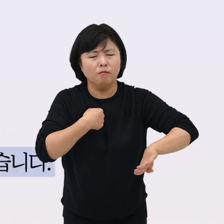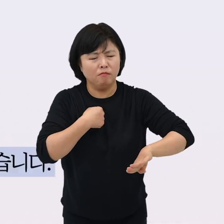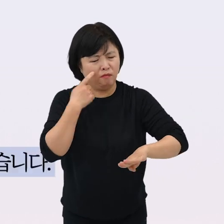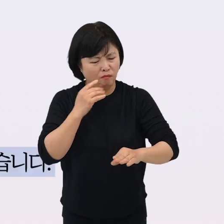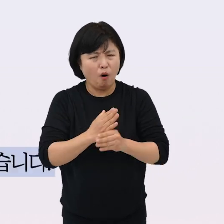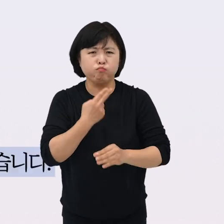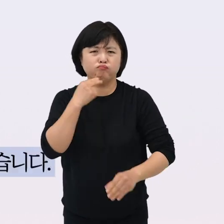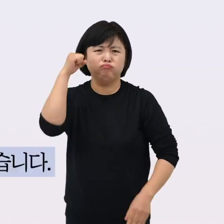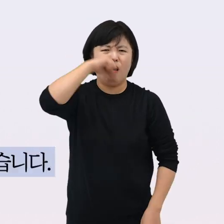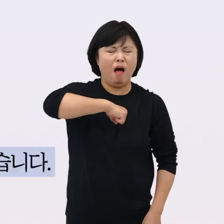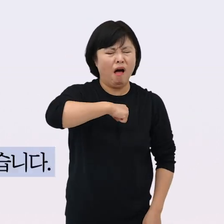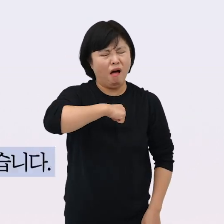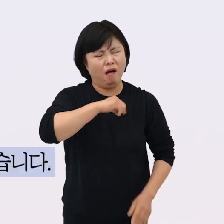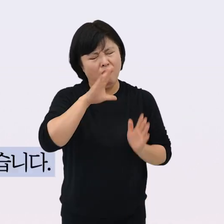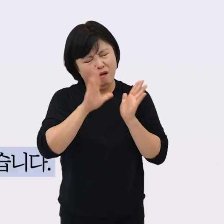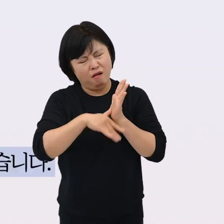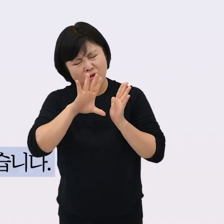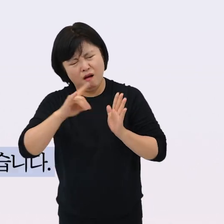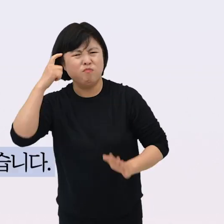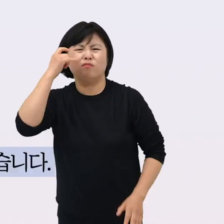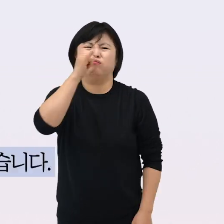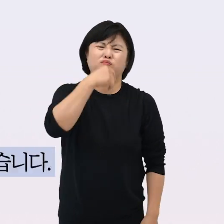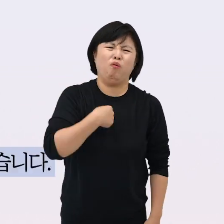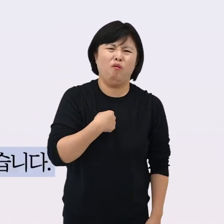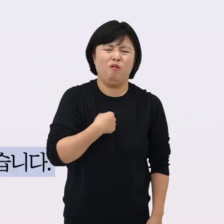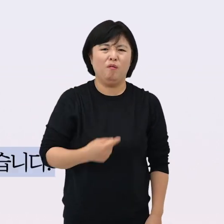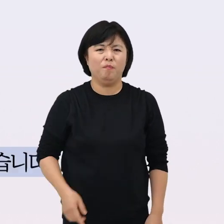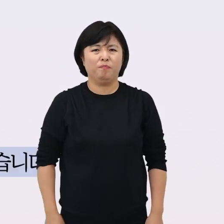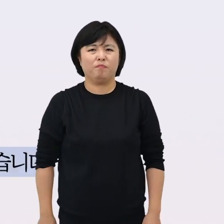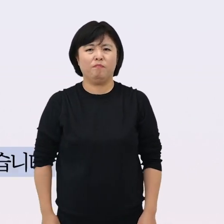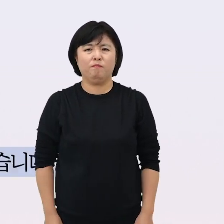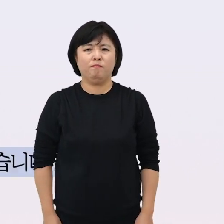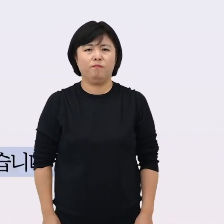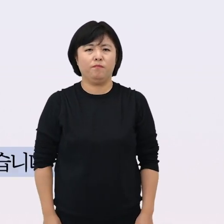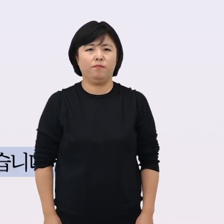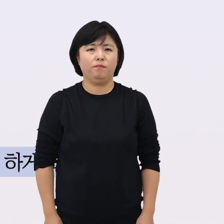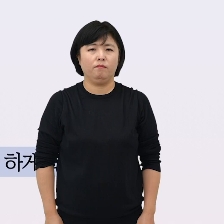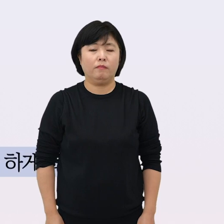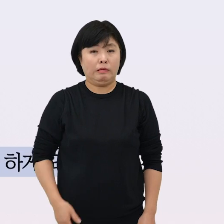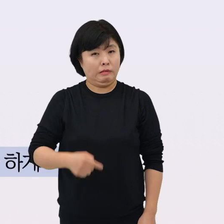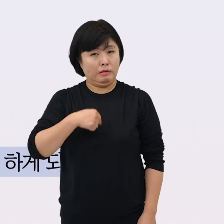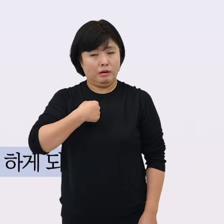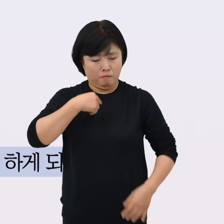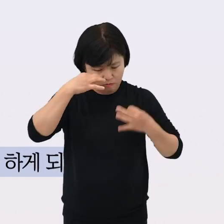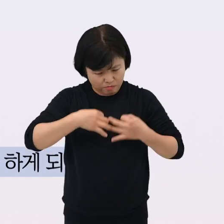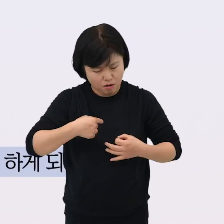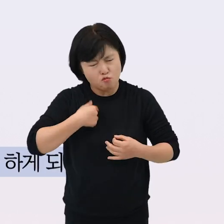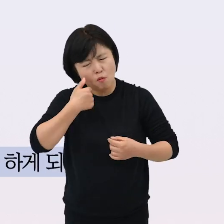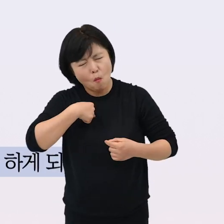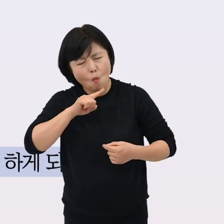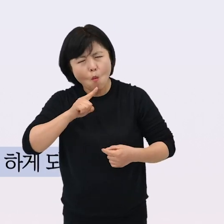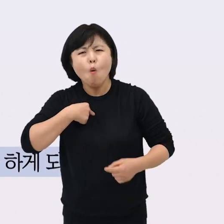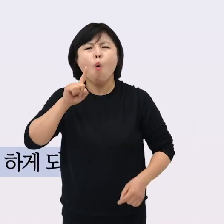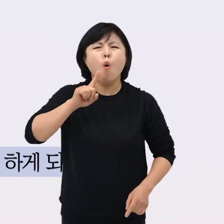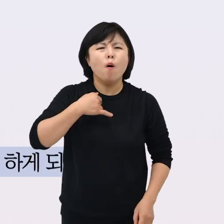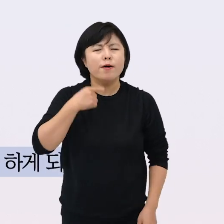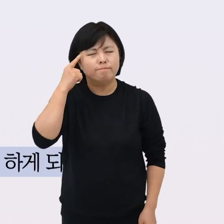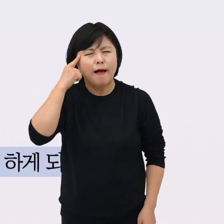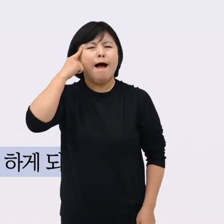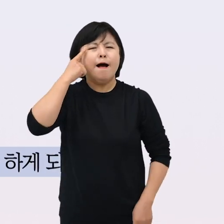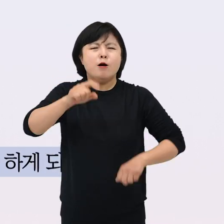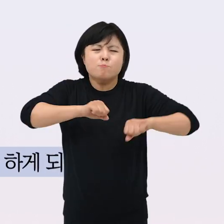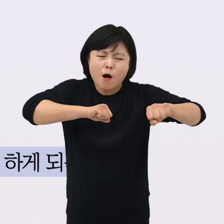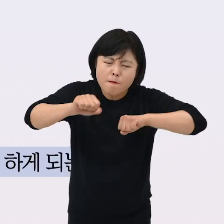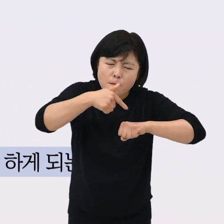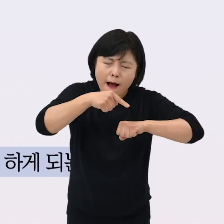가지만 정작 내 인생에는 중심이 없구나 하는 생각을 느낄 때가 있습니다. 자신의 어떤 자아 실현의 정체성을